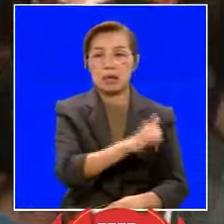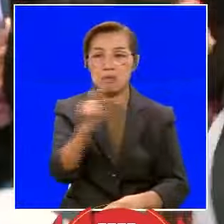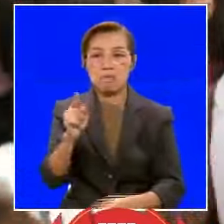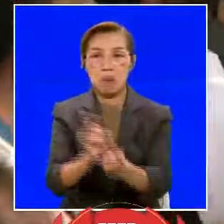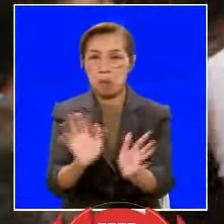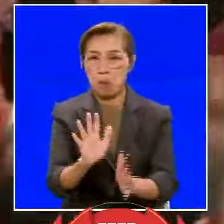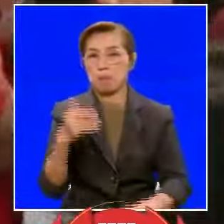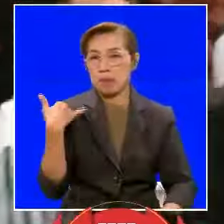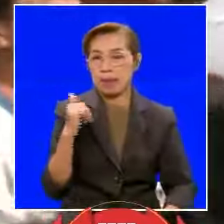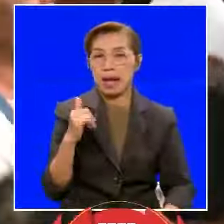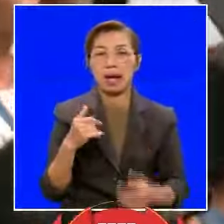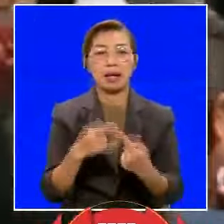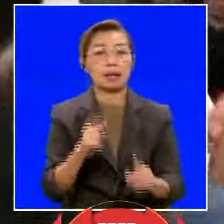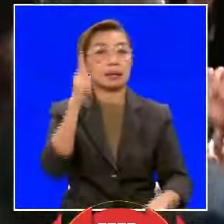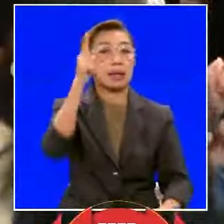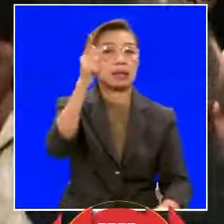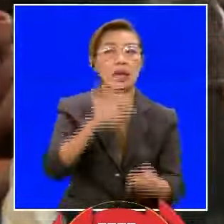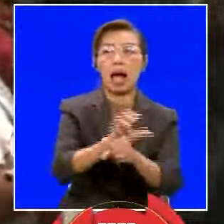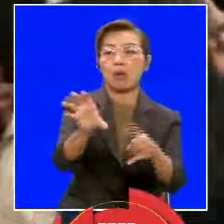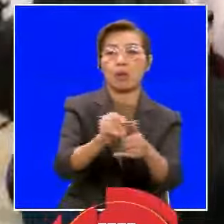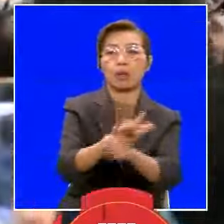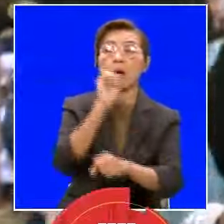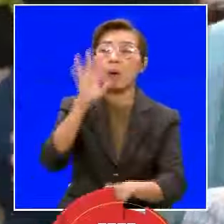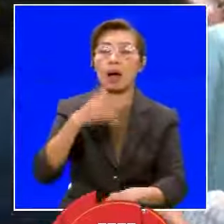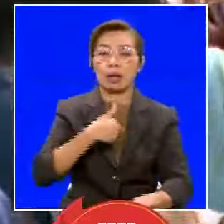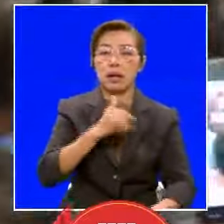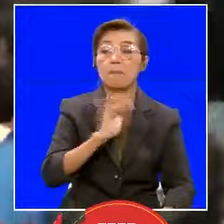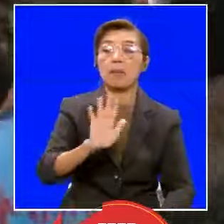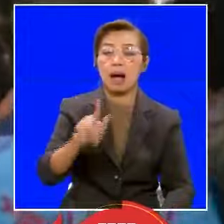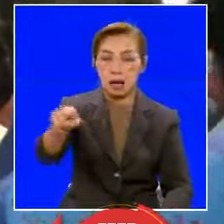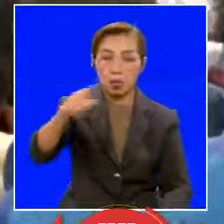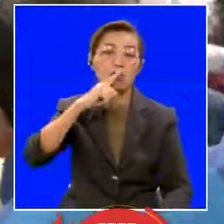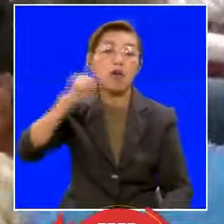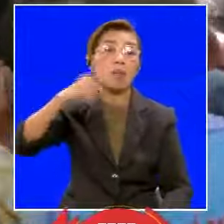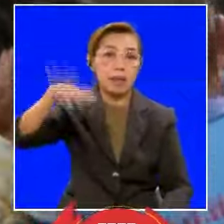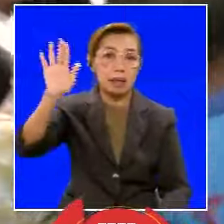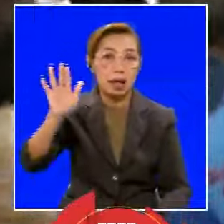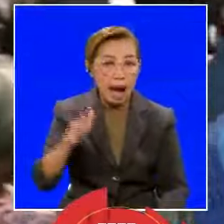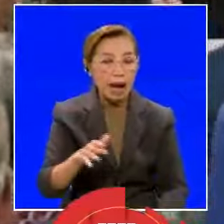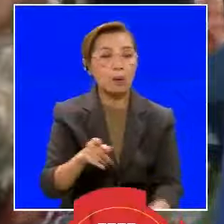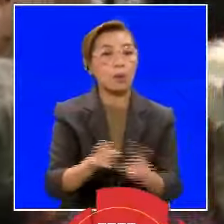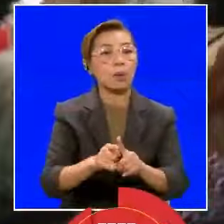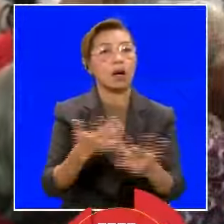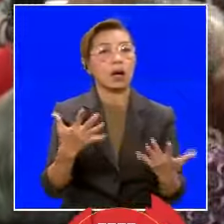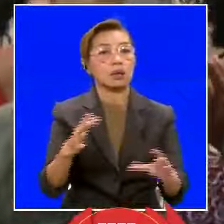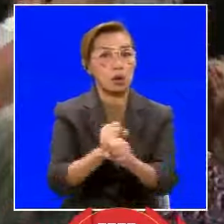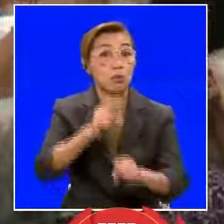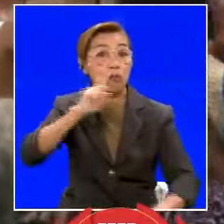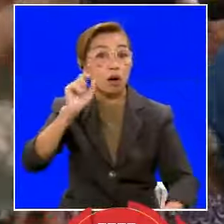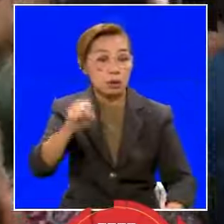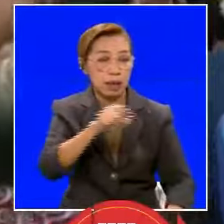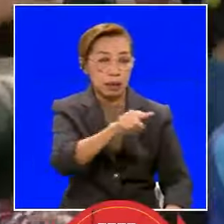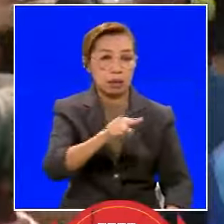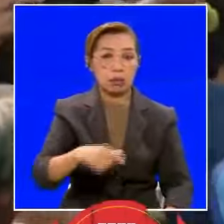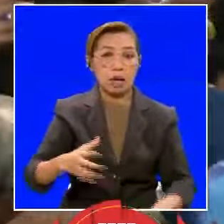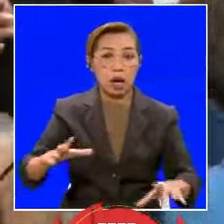ก็สั่งฟ้องเลยเนี่ยนะฮะทีนี้ถ้าสั่งฟ้องปุ๊บมันจะเป็นคดีความกันไปถ้าเกิดว่าไปฟ้องศาลแล้วมันจะยาวหรือเปล่า